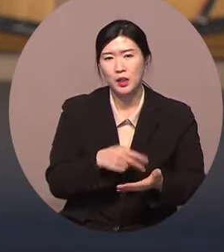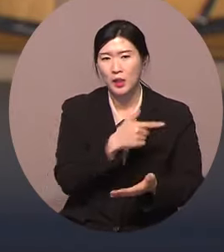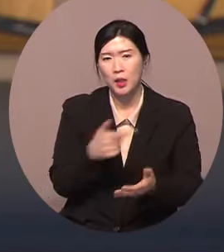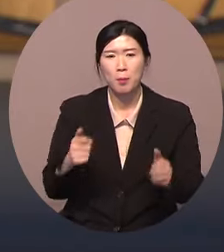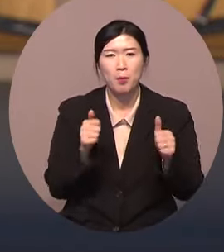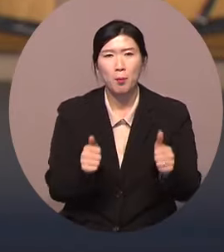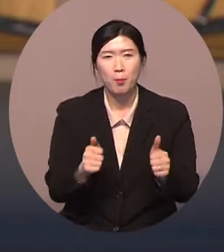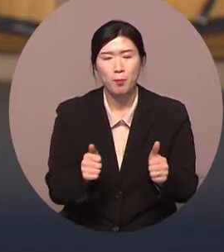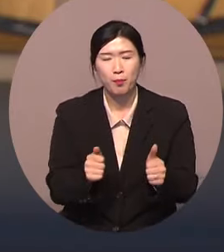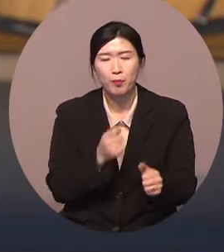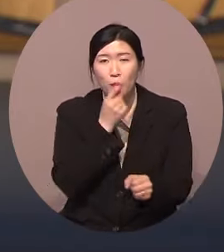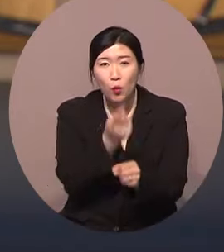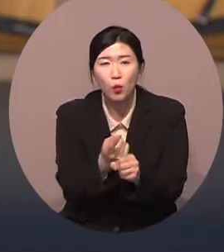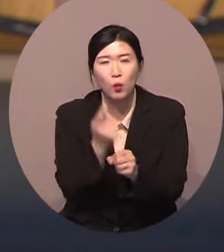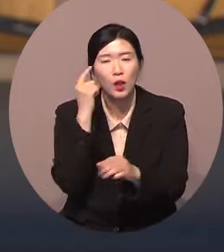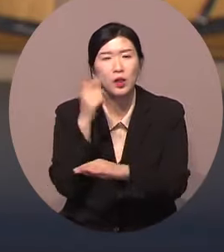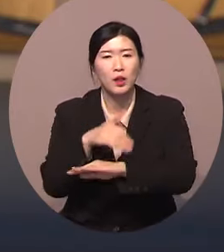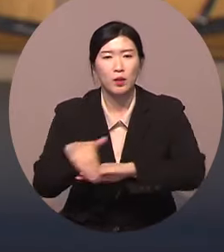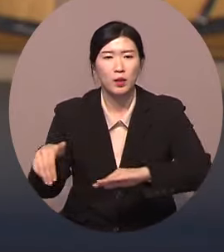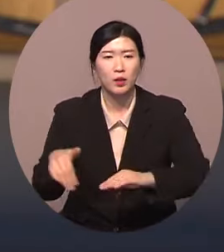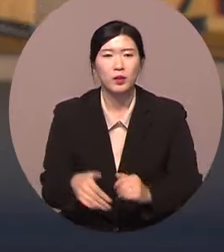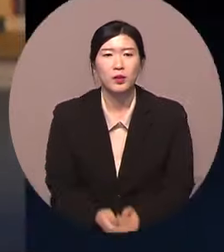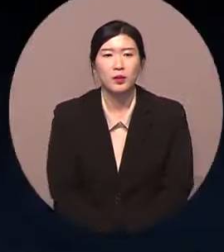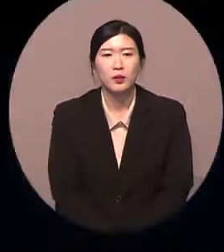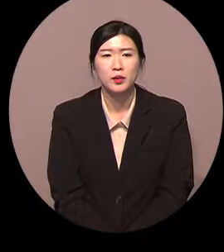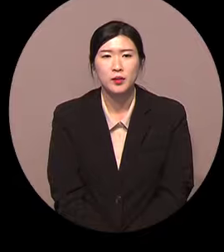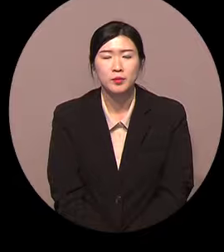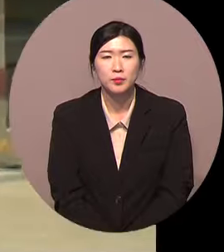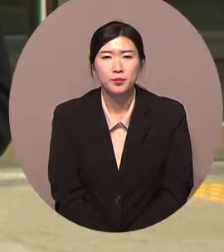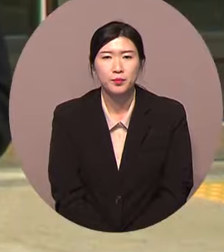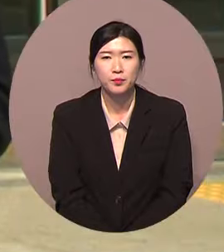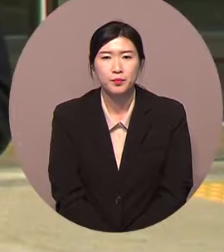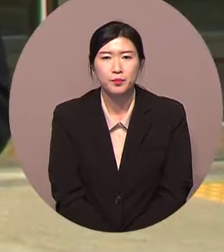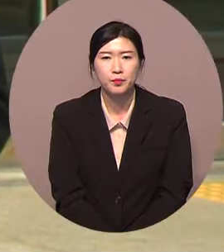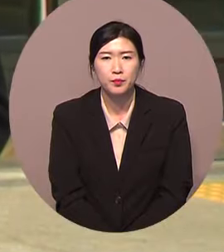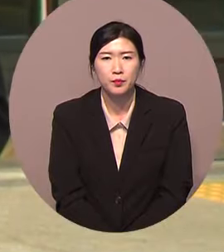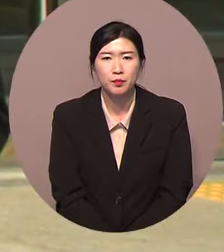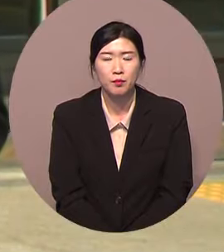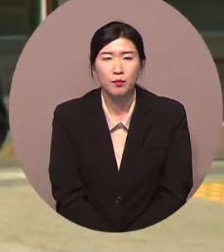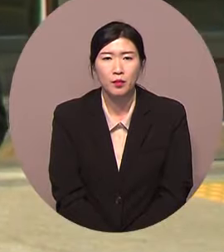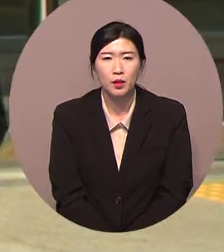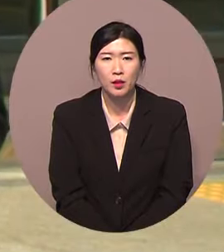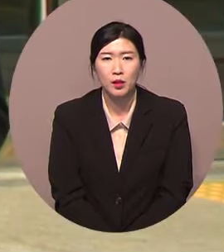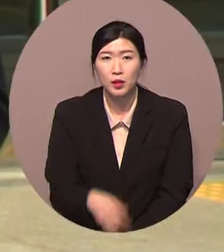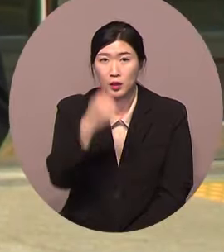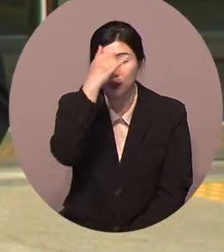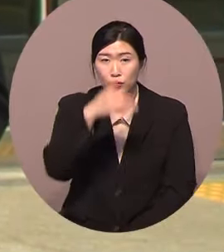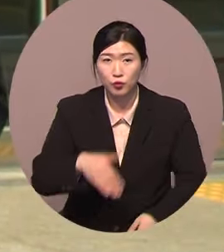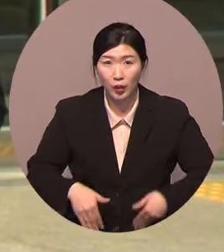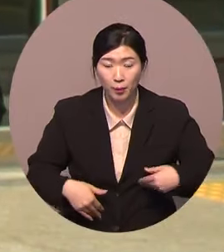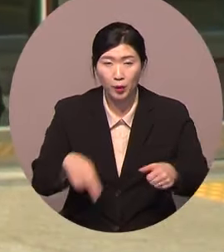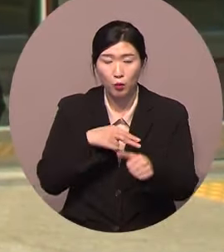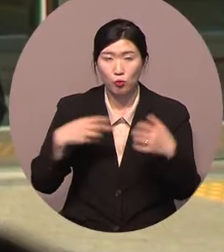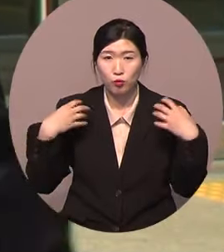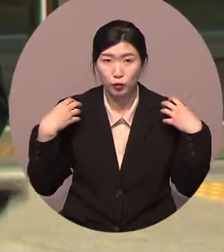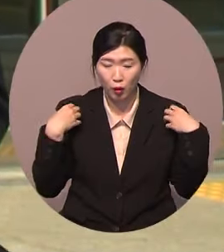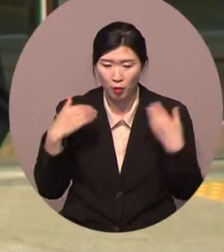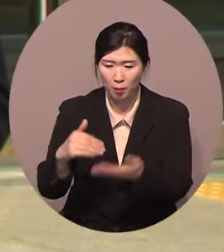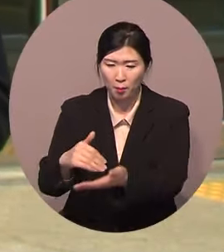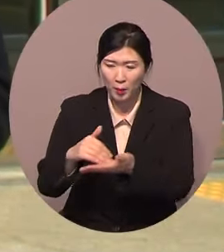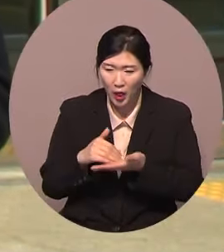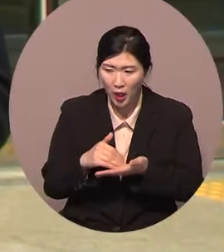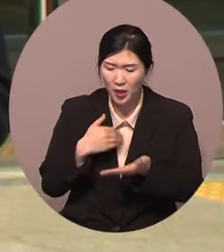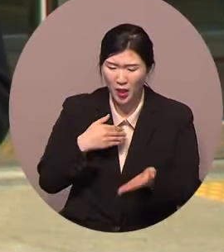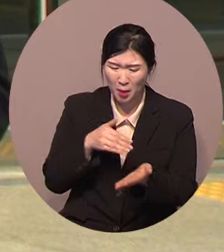제요구서를 포함한 행정 절차를 밟을 예정입니다. 또 충남교육청은 제2요구 재표결에서도 조례안